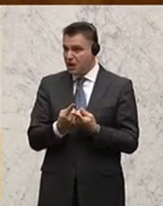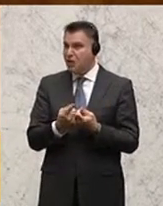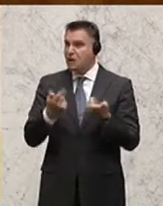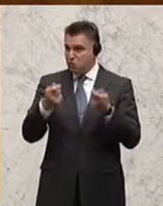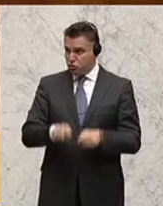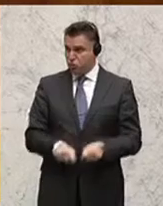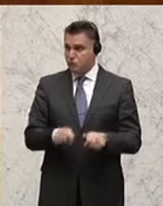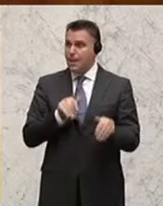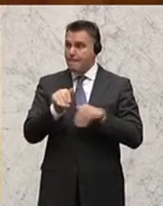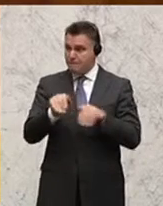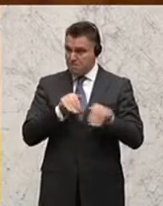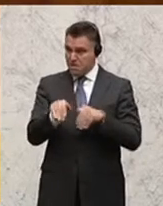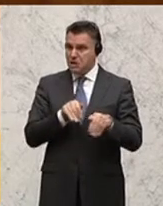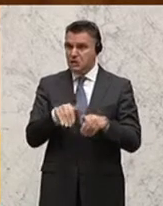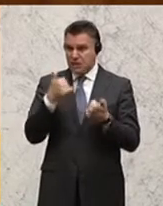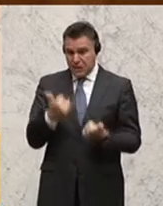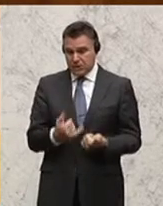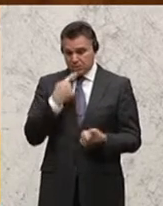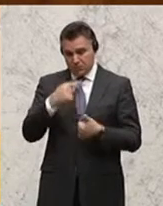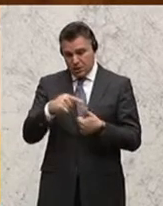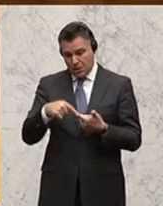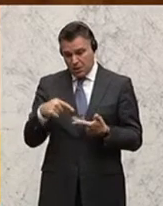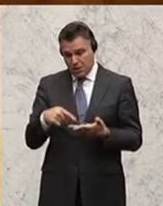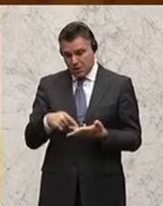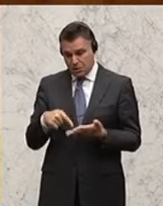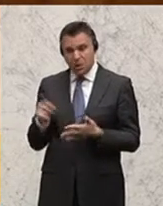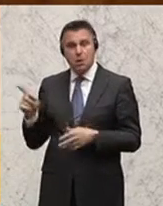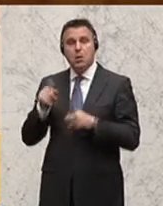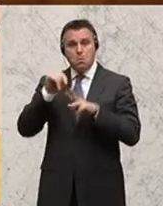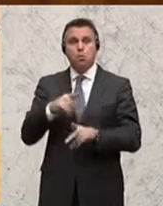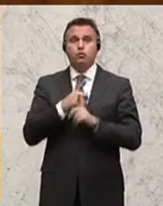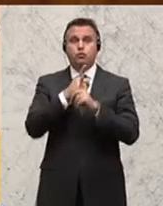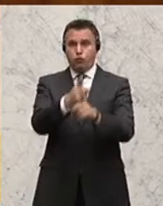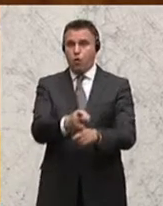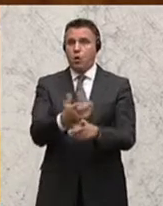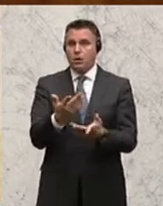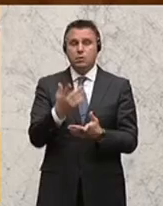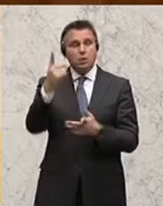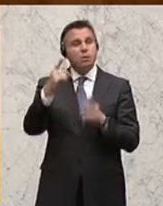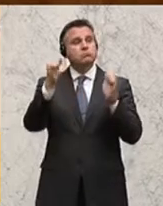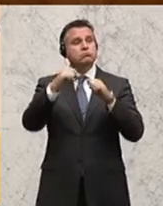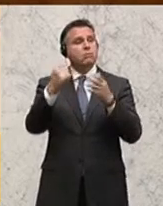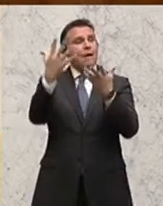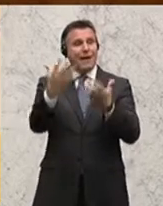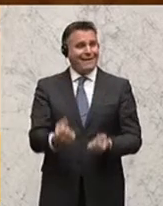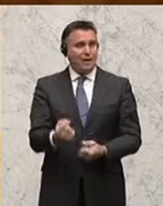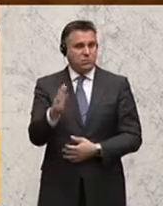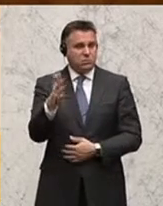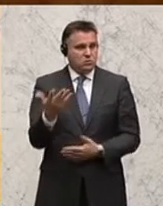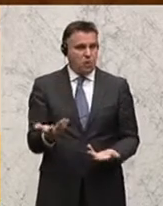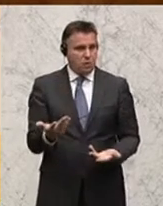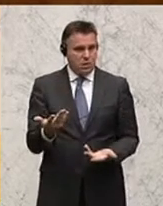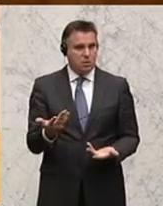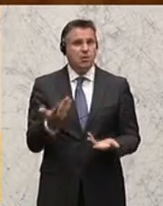man dem Herrn Minister gewisse Vorgaben schon jetzt durch das Parlament, ohne noch auf das Verhandlungsergebnis zu blicken, schon mitgeben